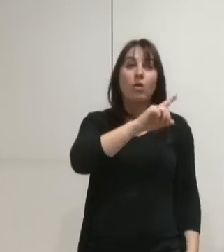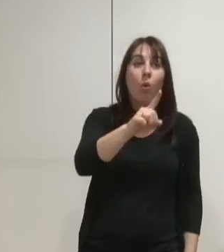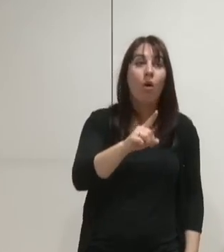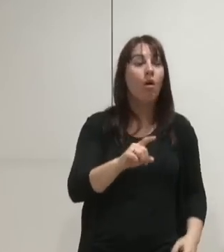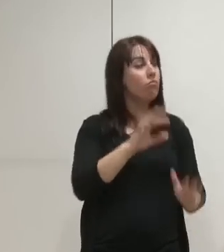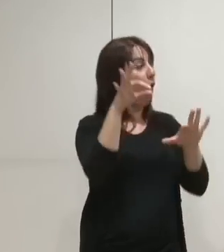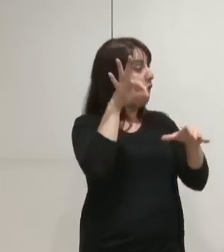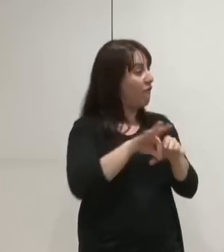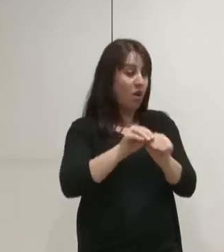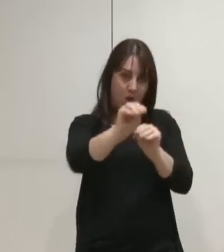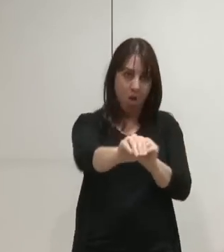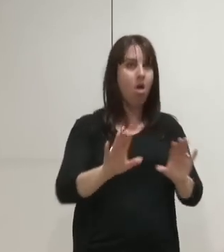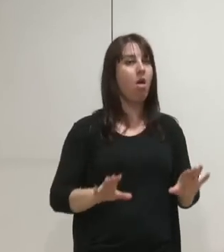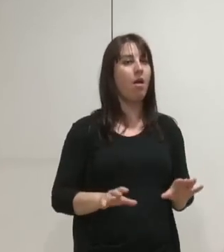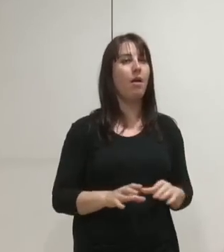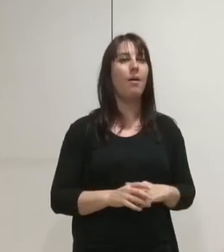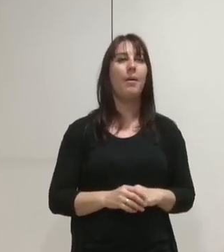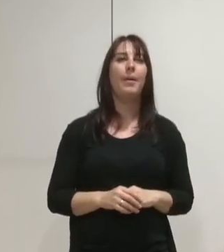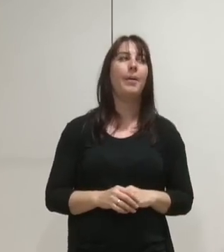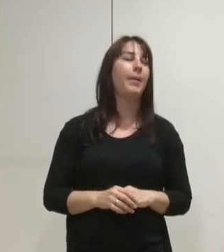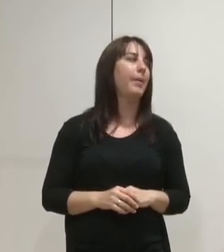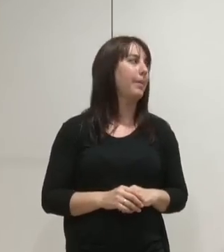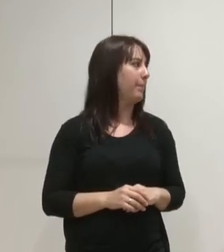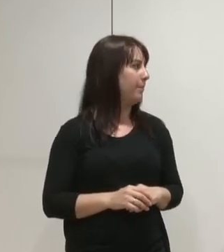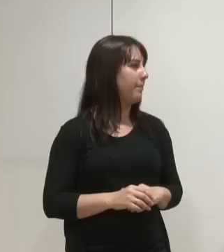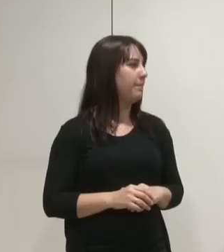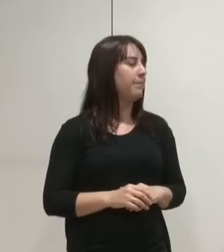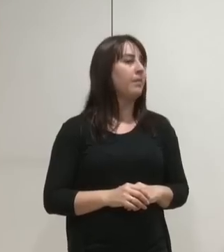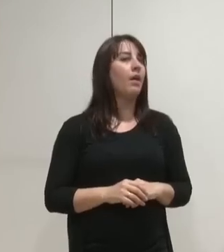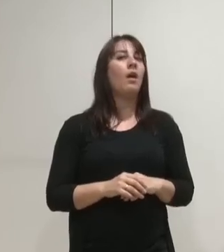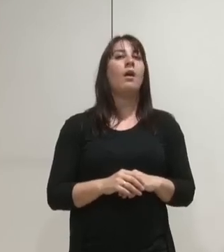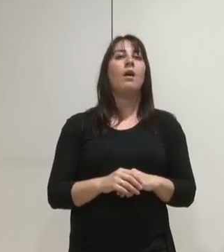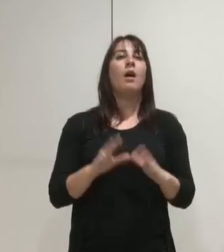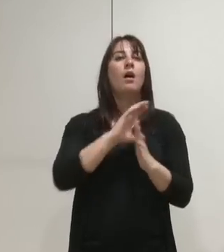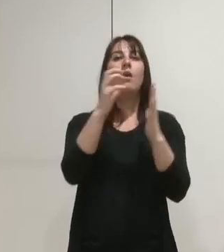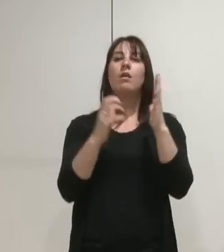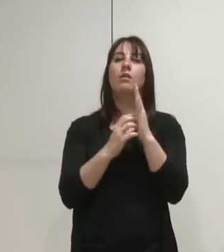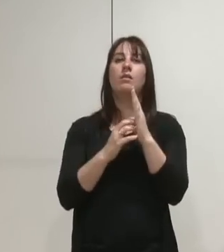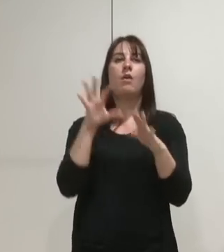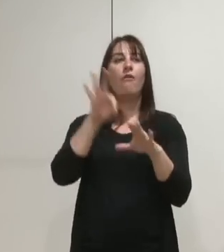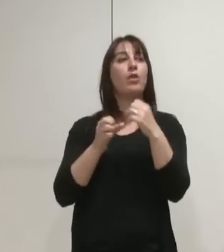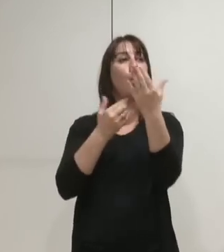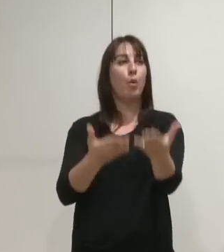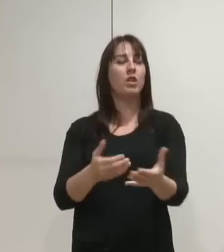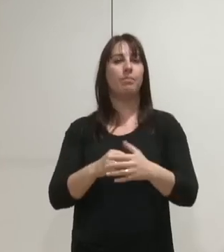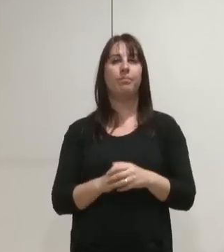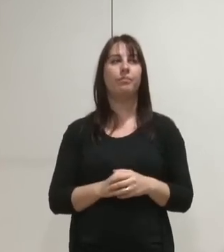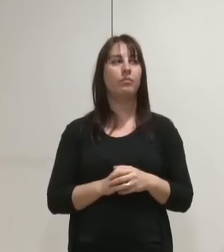le vote allez nous mettons donc cette délibération au